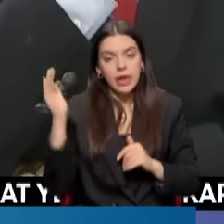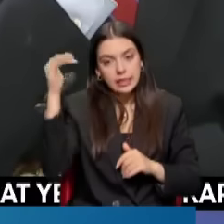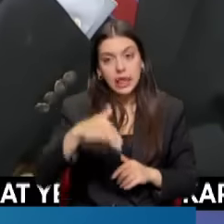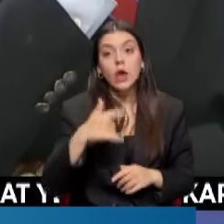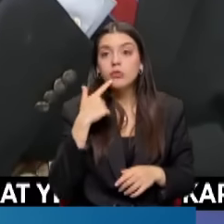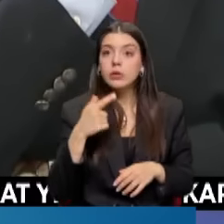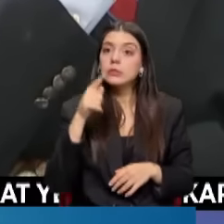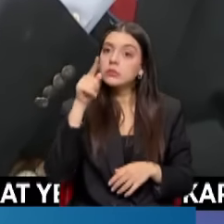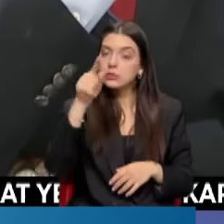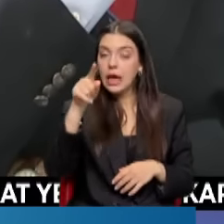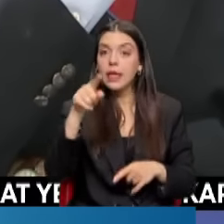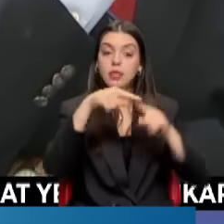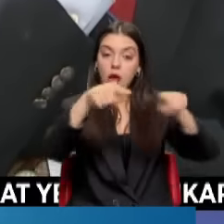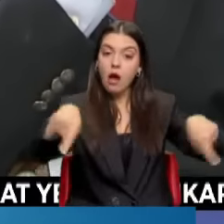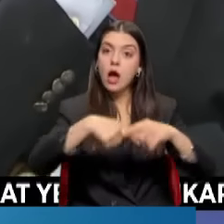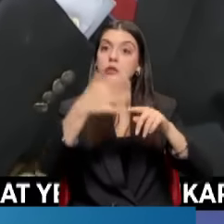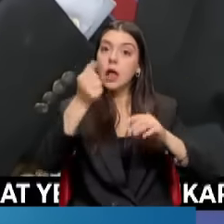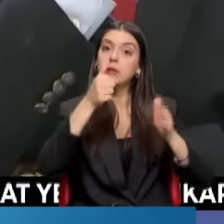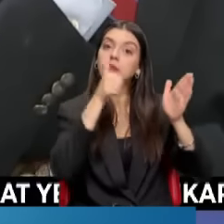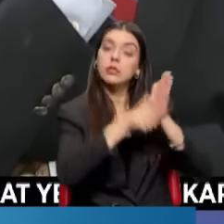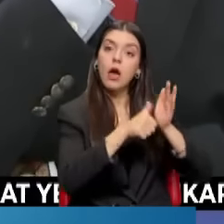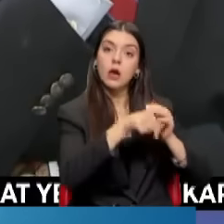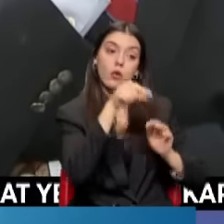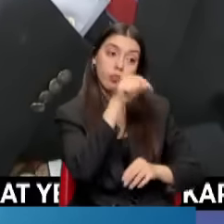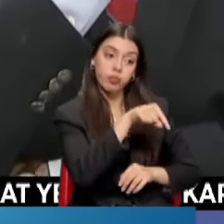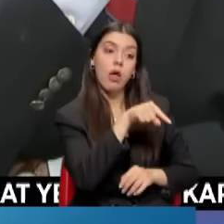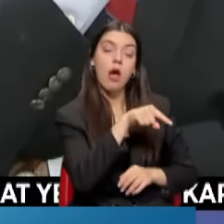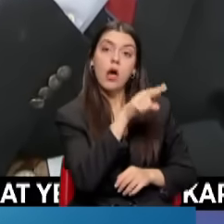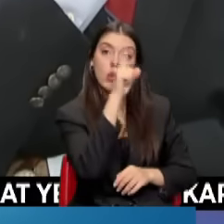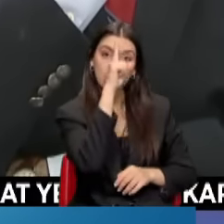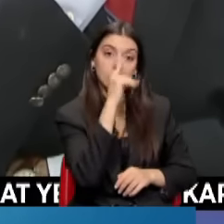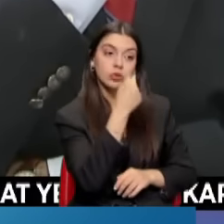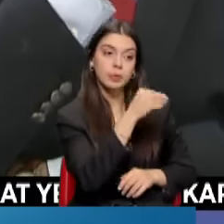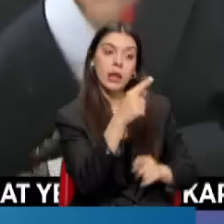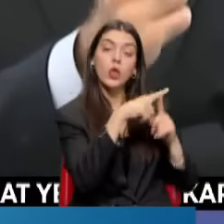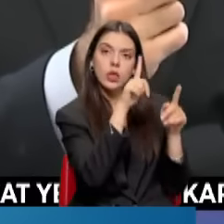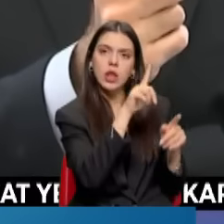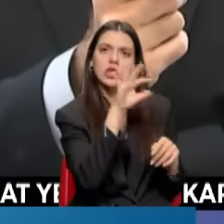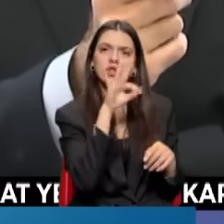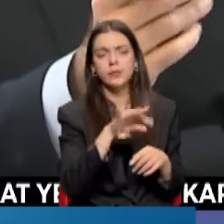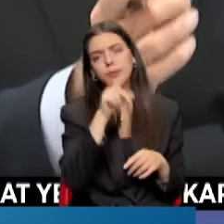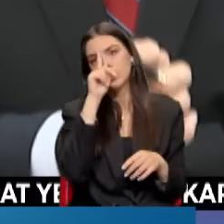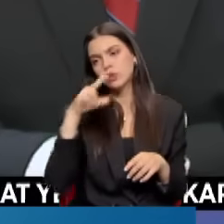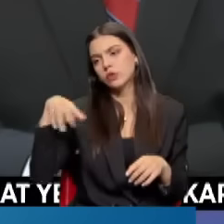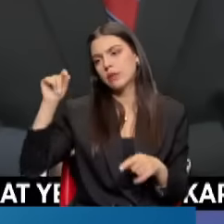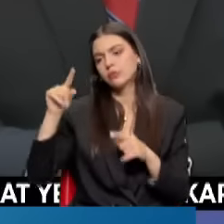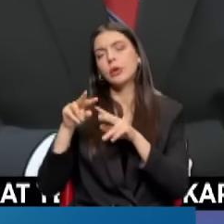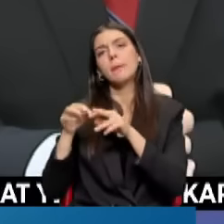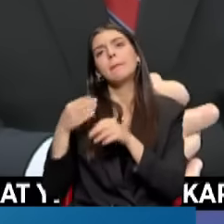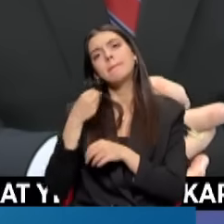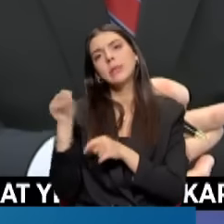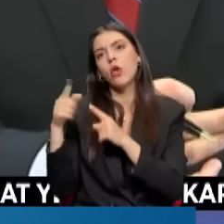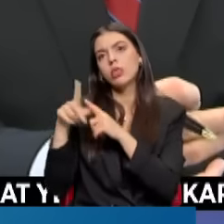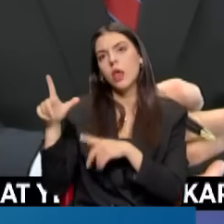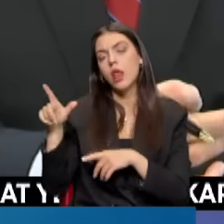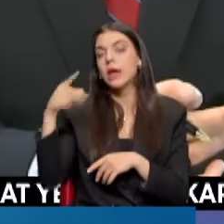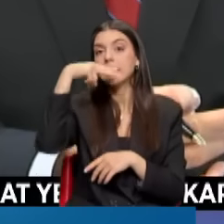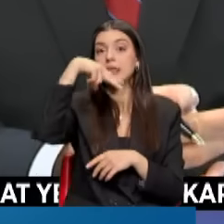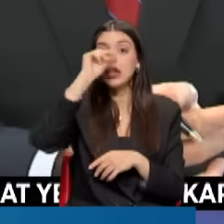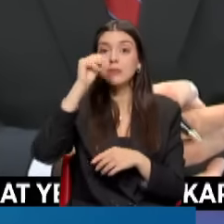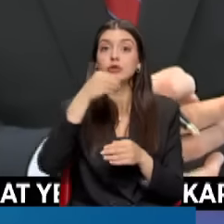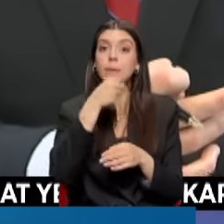diyor ki senin arsayı aldığın tarihte burası işte 100 milyon liraydı şimdi 170 milyon lira o 70 milyon